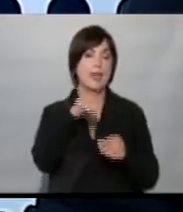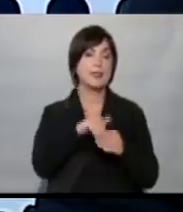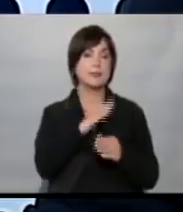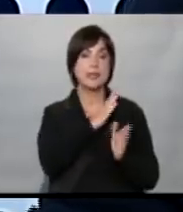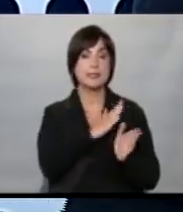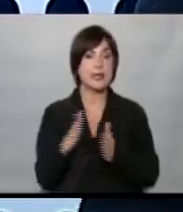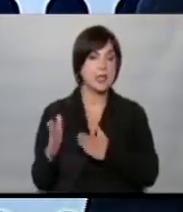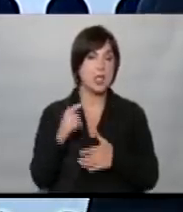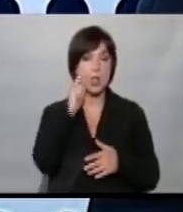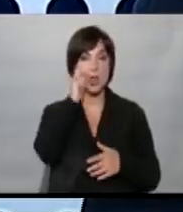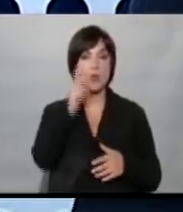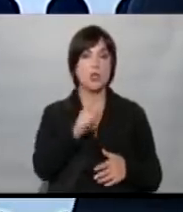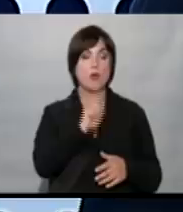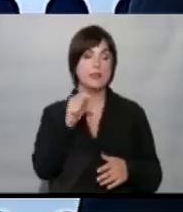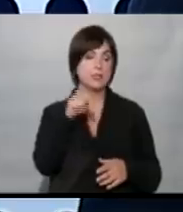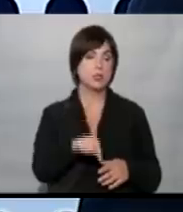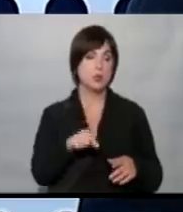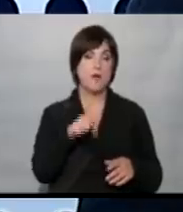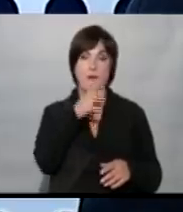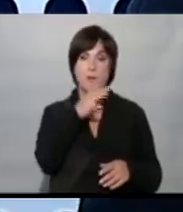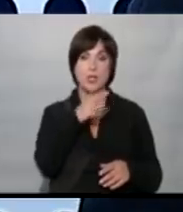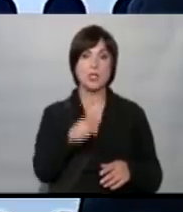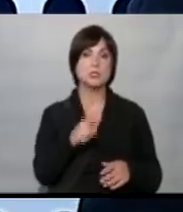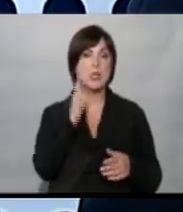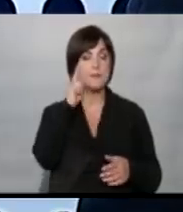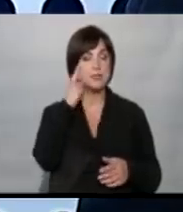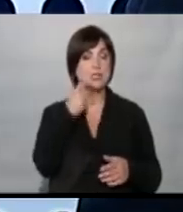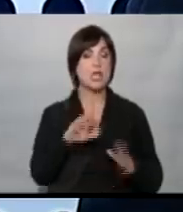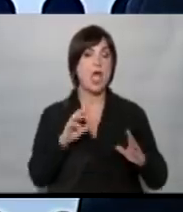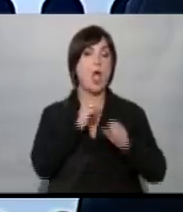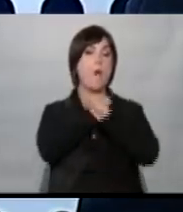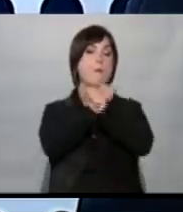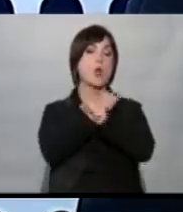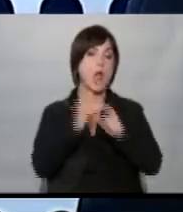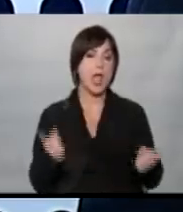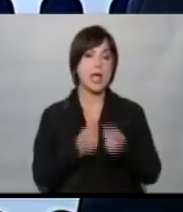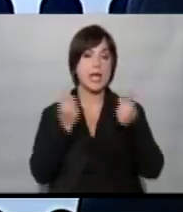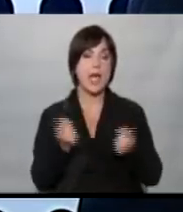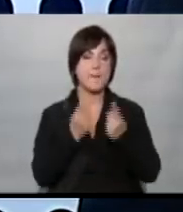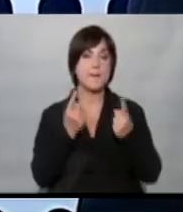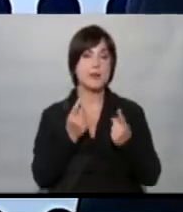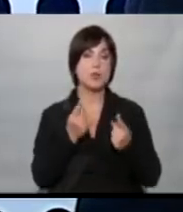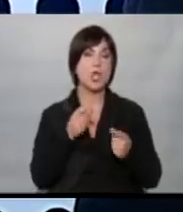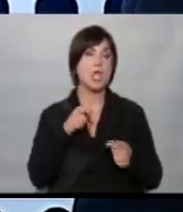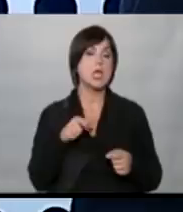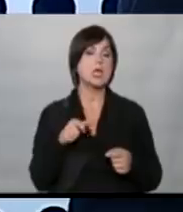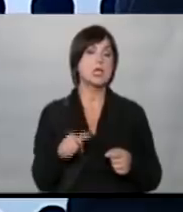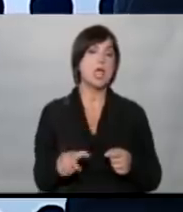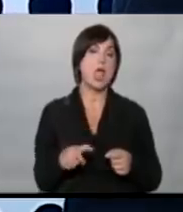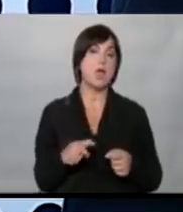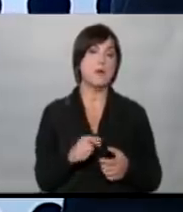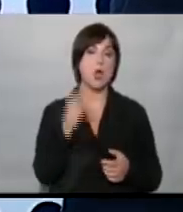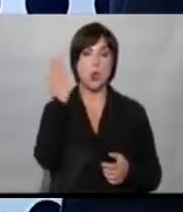секогаш и што има луѓе што не се тука, или се должи на тоа што бойкотирам кампањата, движењето, генерално